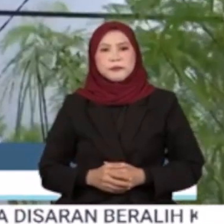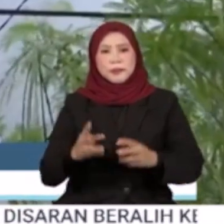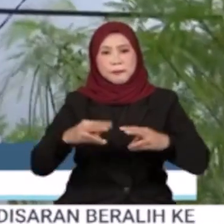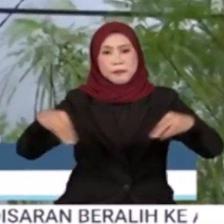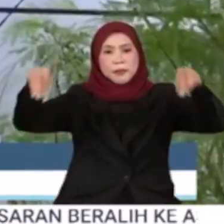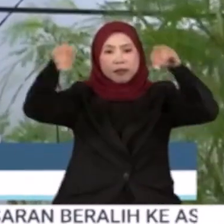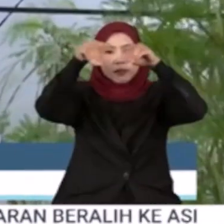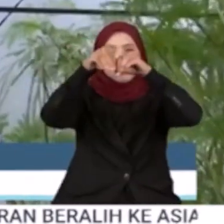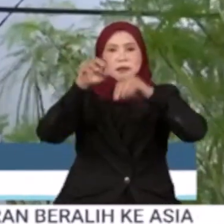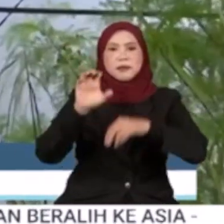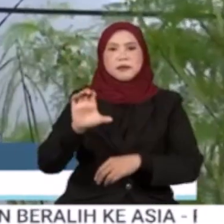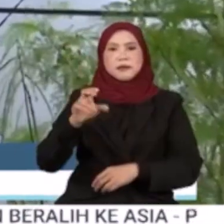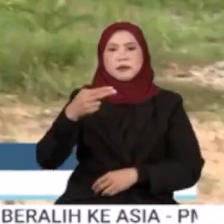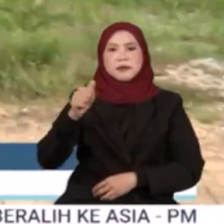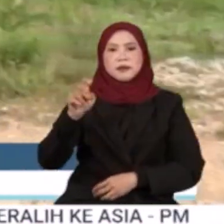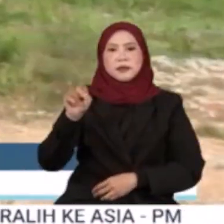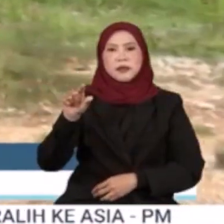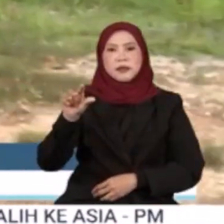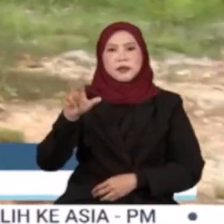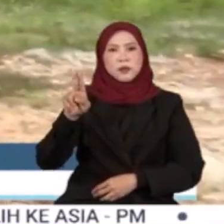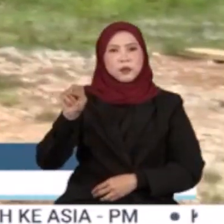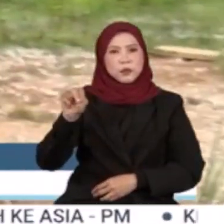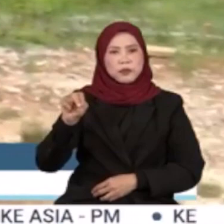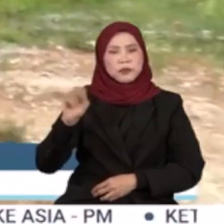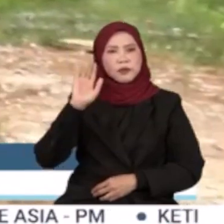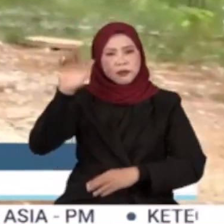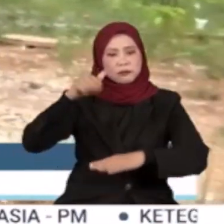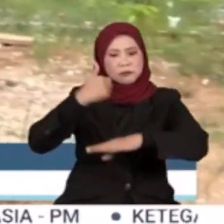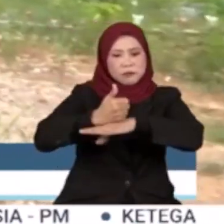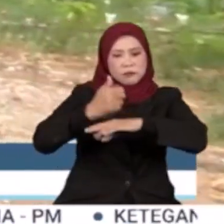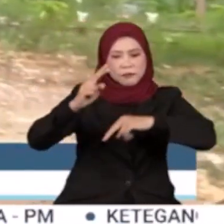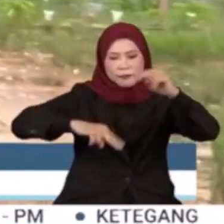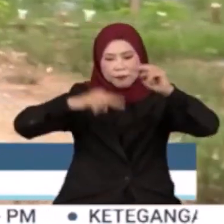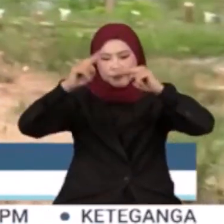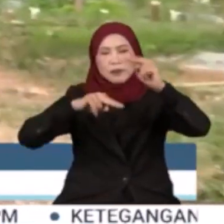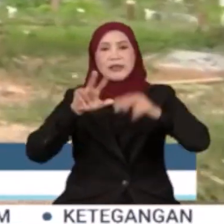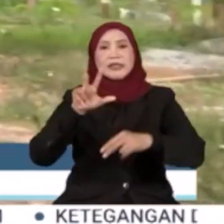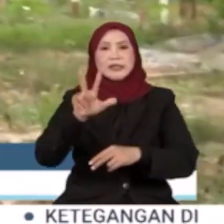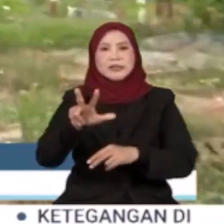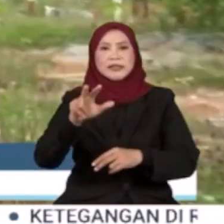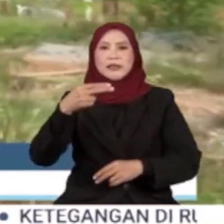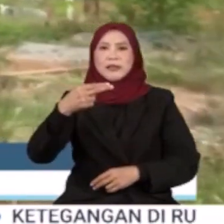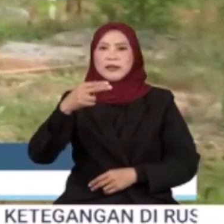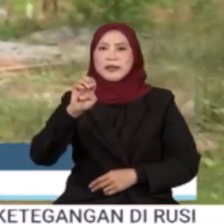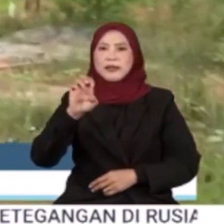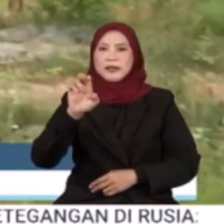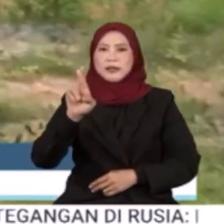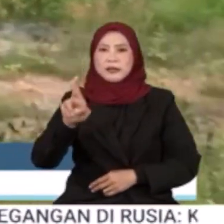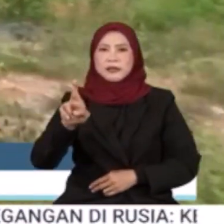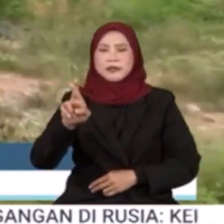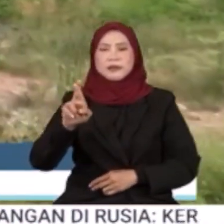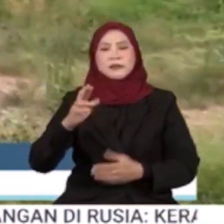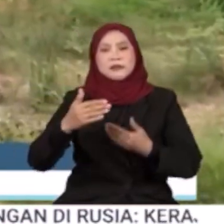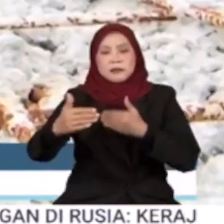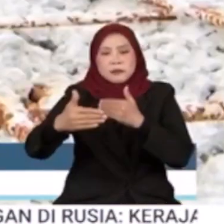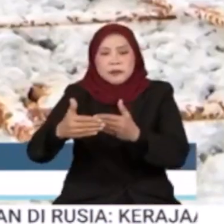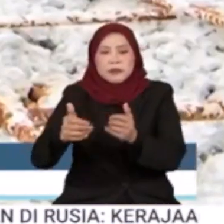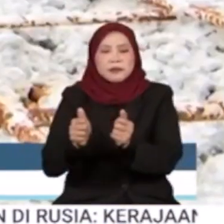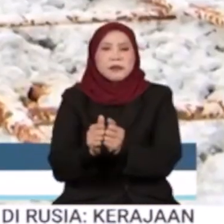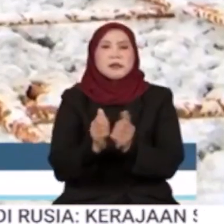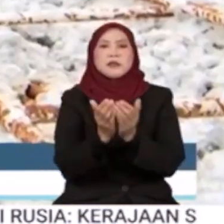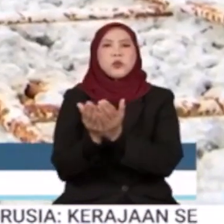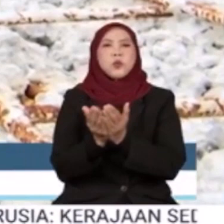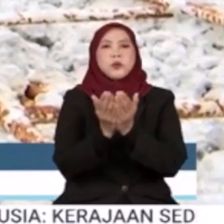Masjid Chanlun bakal dibina di kawasan seluas 3 hektar berhadapan Sekolah Menengah Kebangsaan